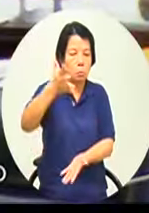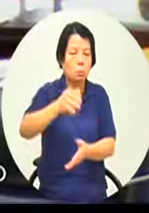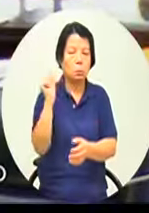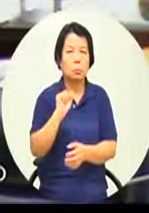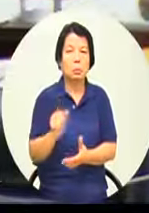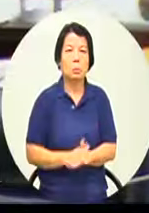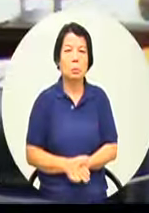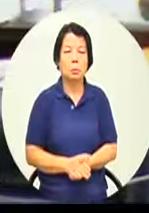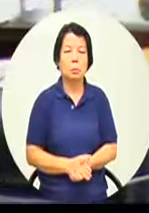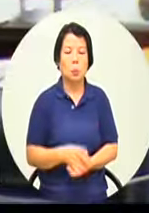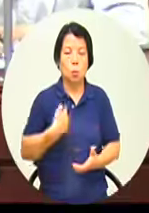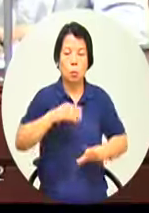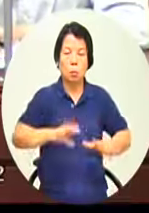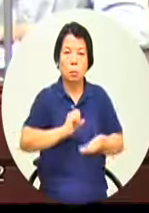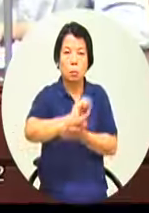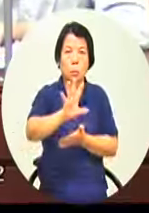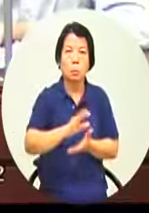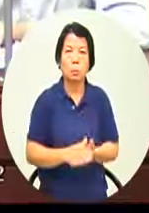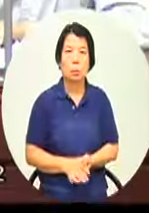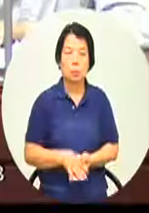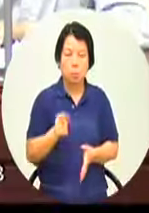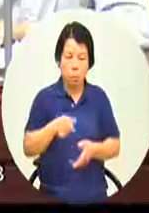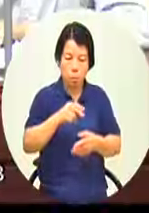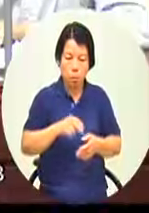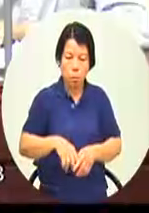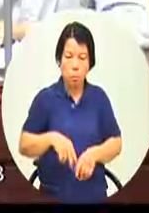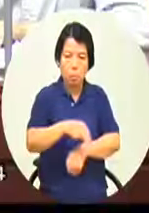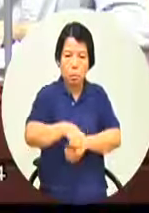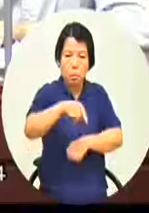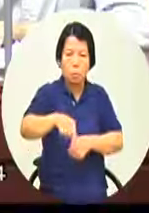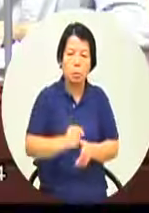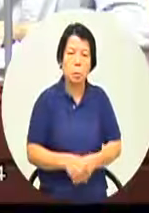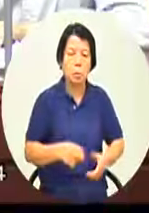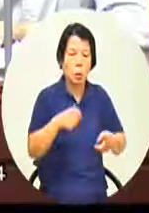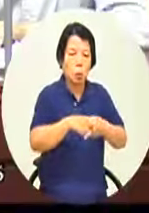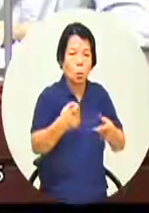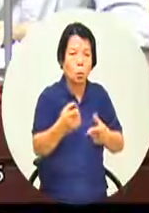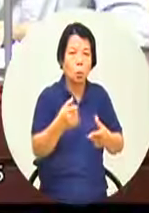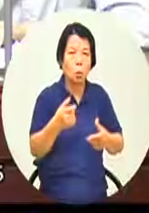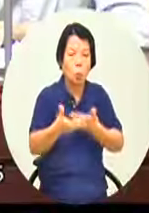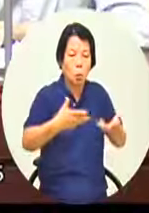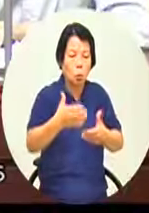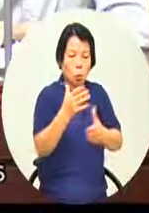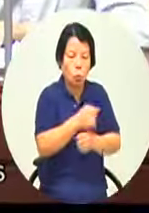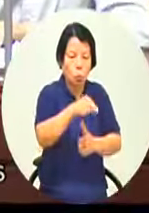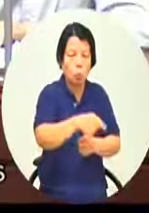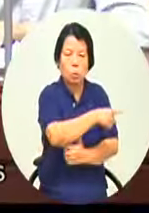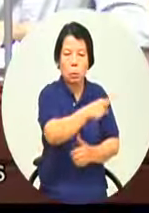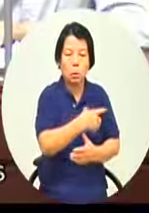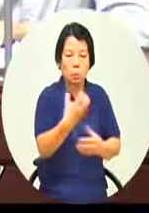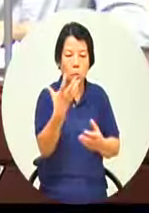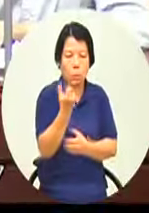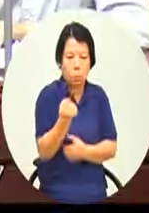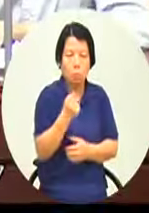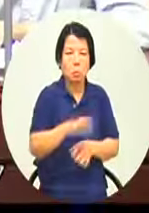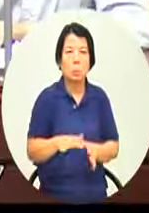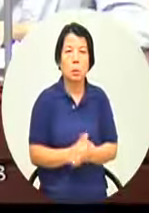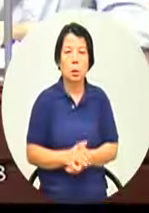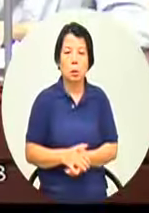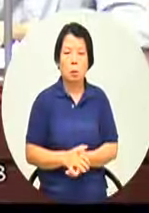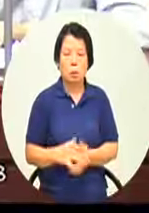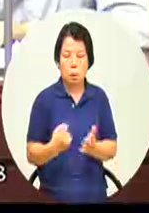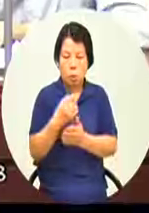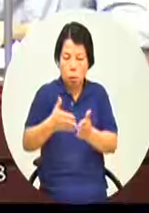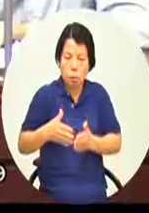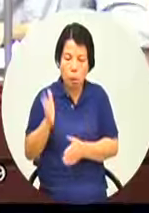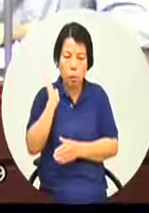跟议员报告，其实这个部分的设计文理是公路总局他们这一边在考量的。那我们是有把我们的一个